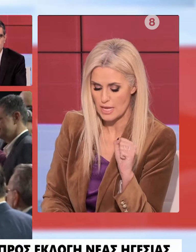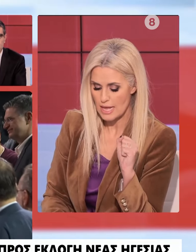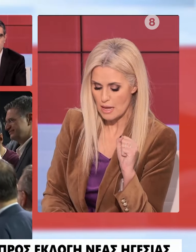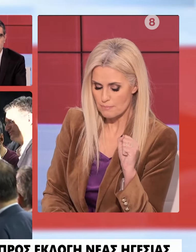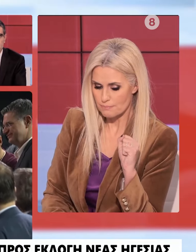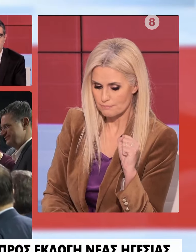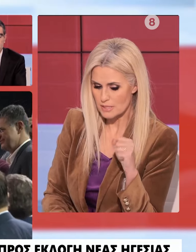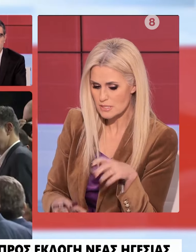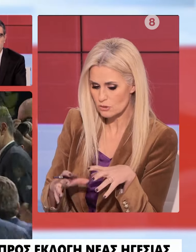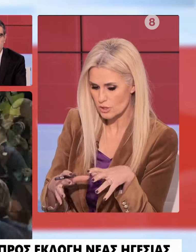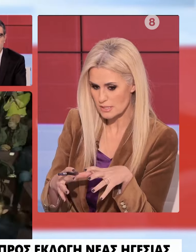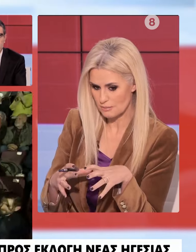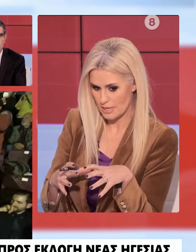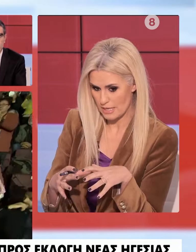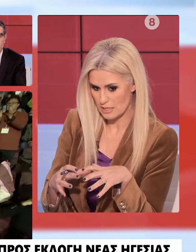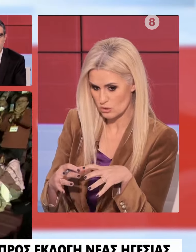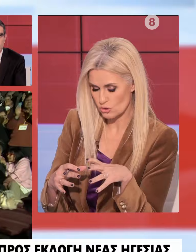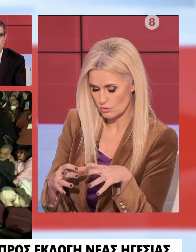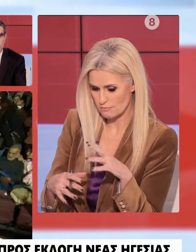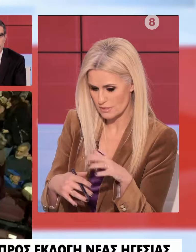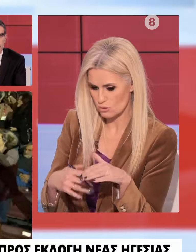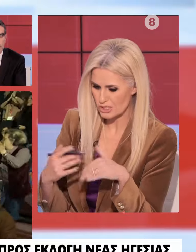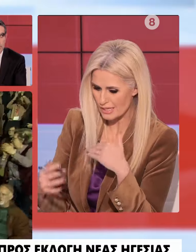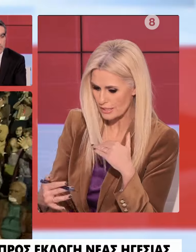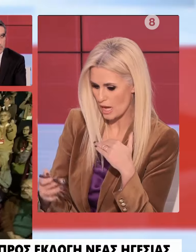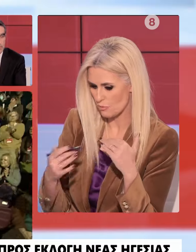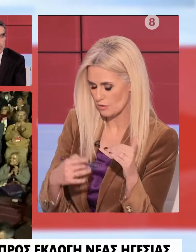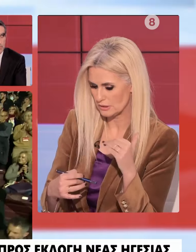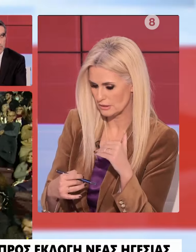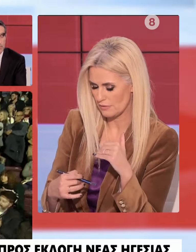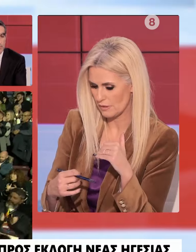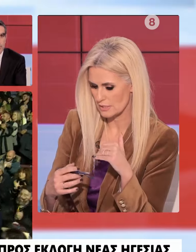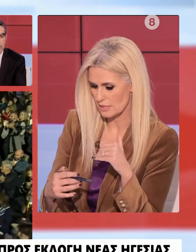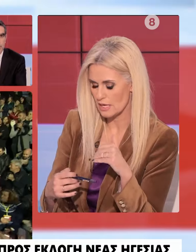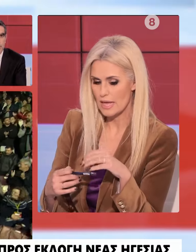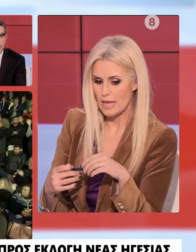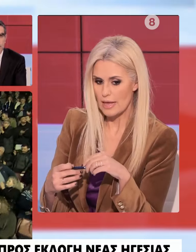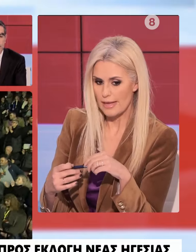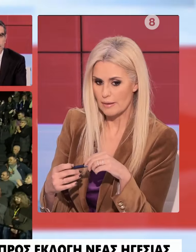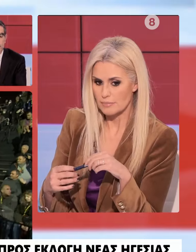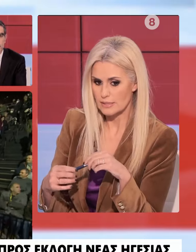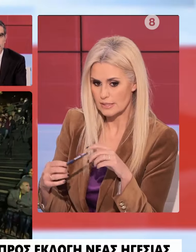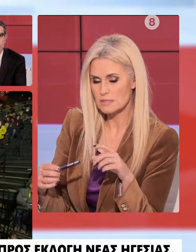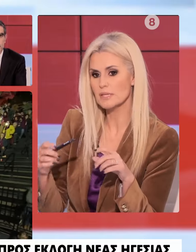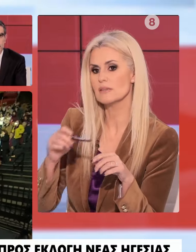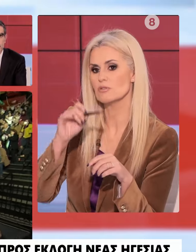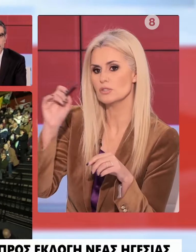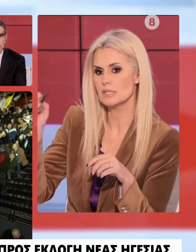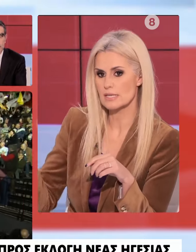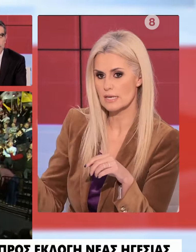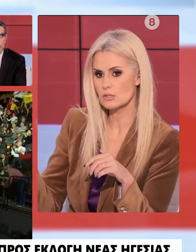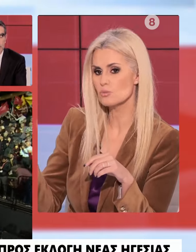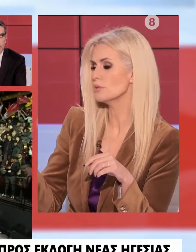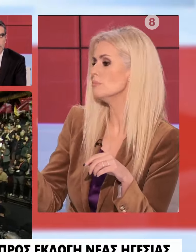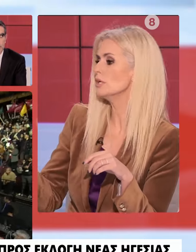θέμα. Είμαστε τώρα στην μέρα, στο συνένα από όλη αυτή τη διαδικασία. Και αρχίζει πάλι να διαμορφώνεται